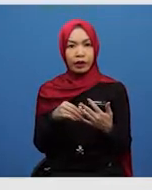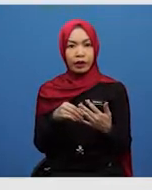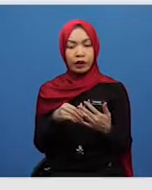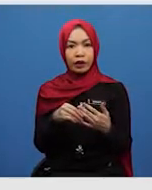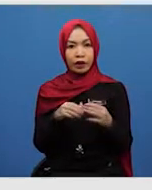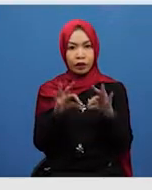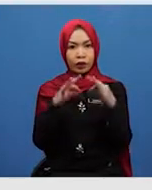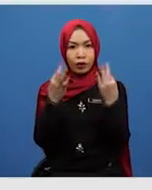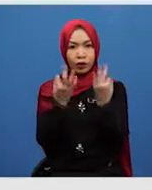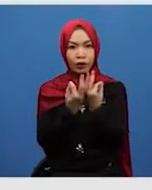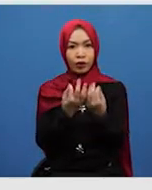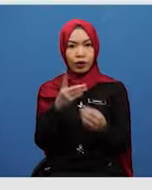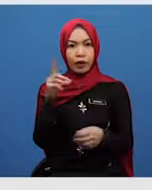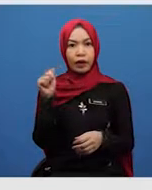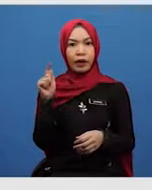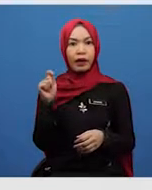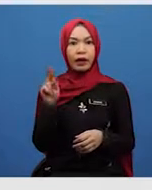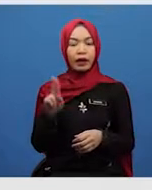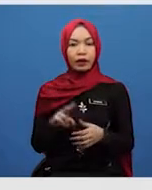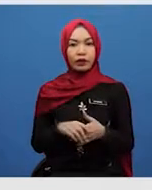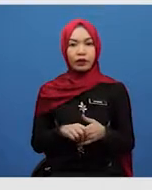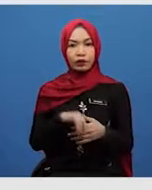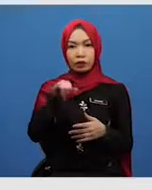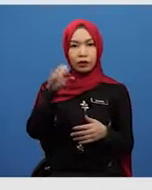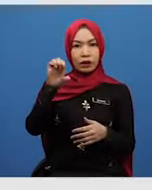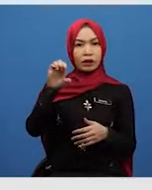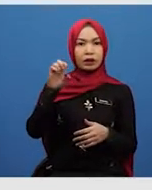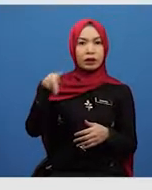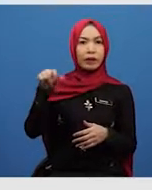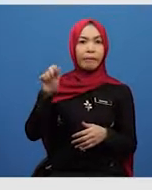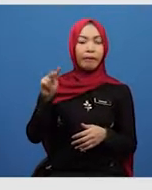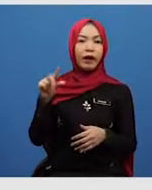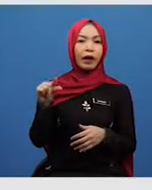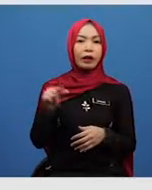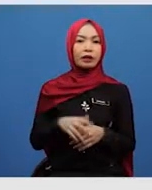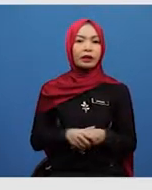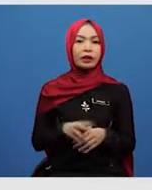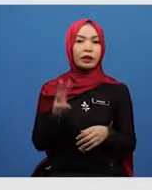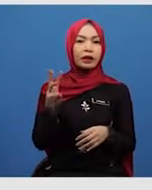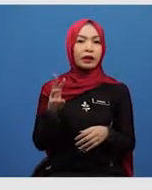Kapan rajaan awalnya terletak di sungai Rawa